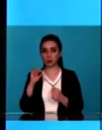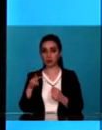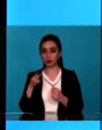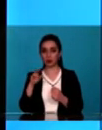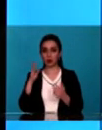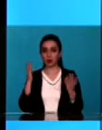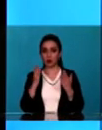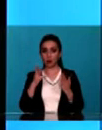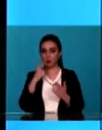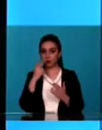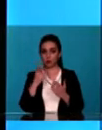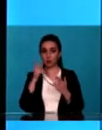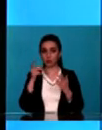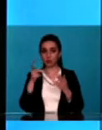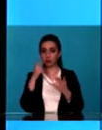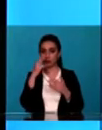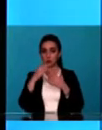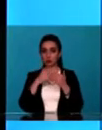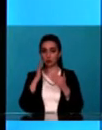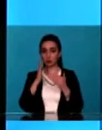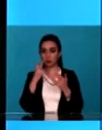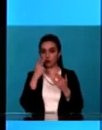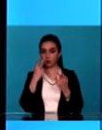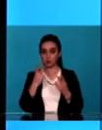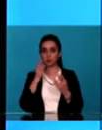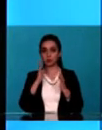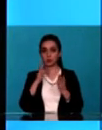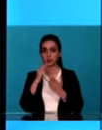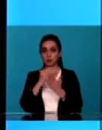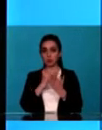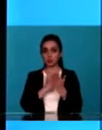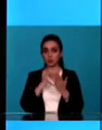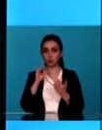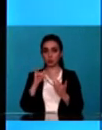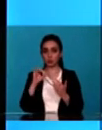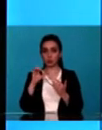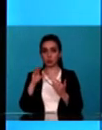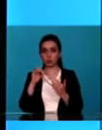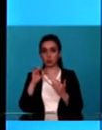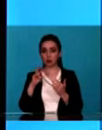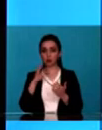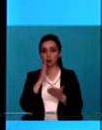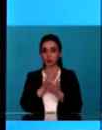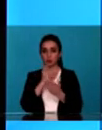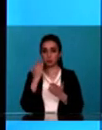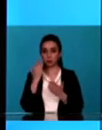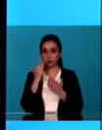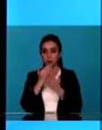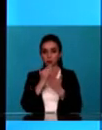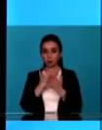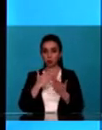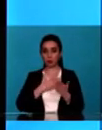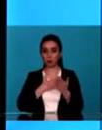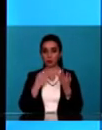в каком виде перед нами будет представляться список. У стайла есть 5 пунктов, которые нам